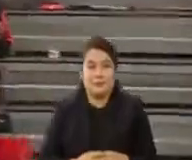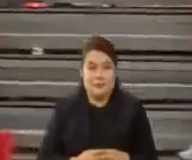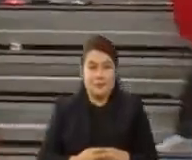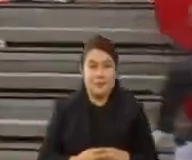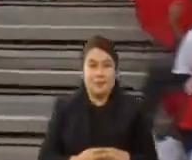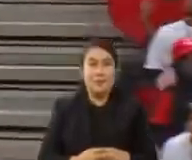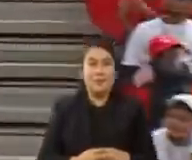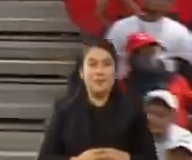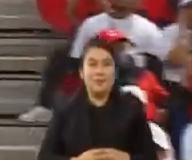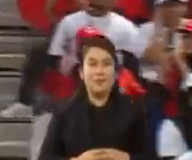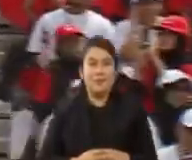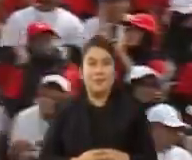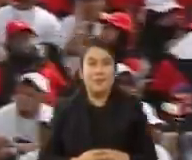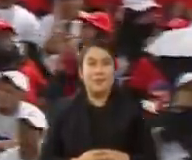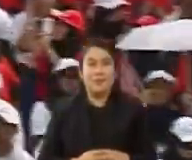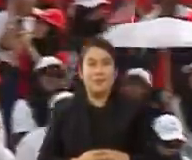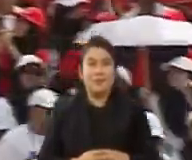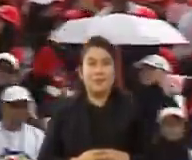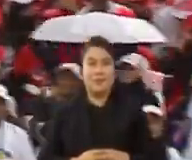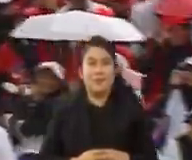Merdeka.